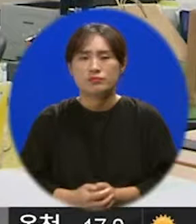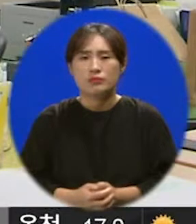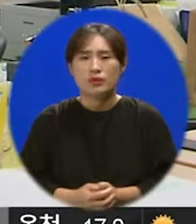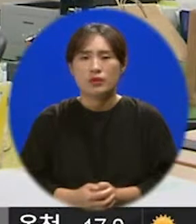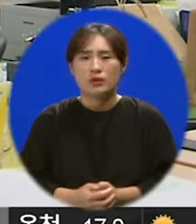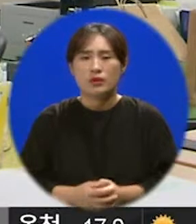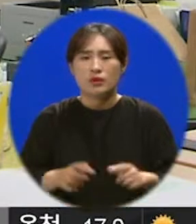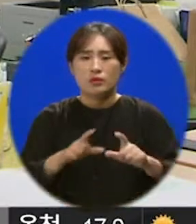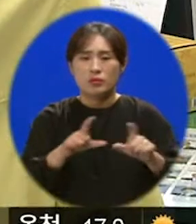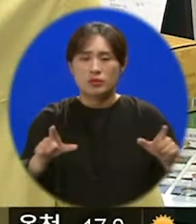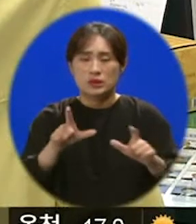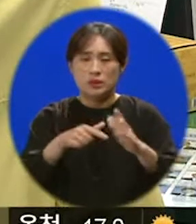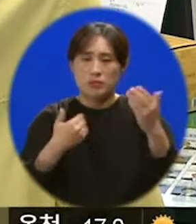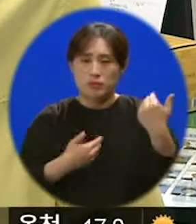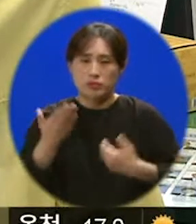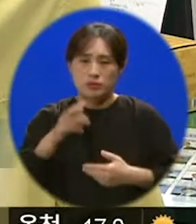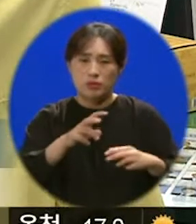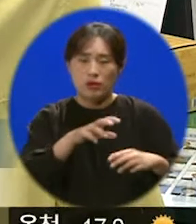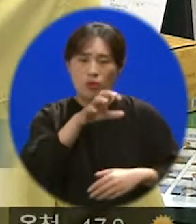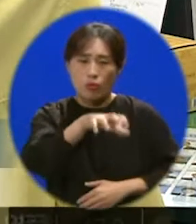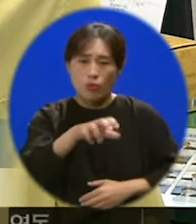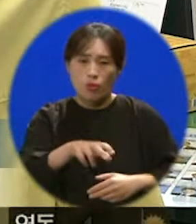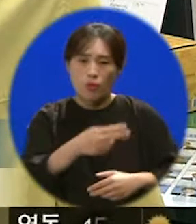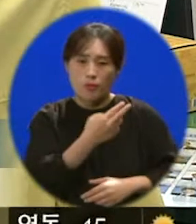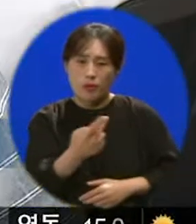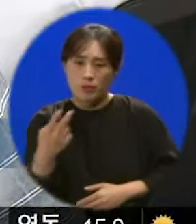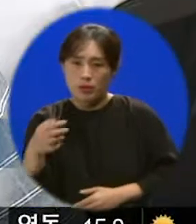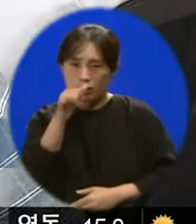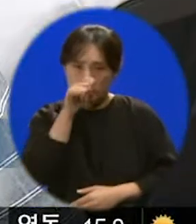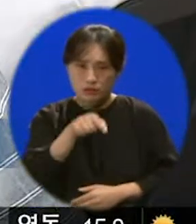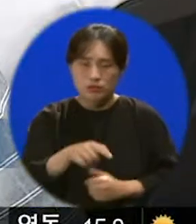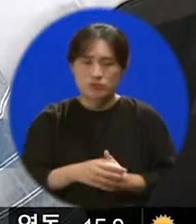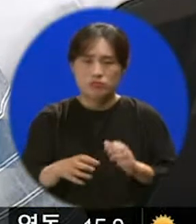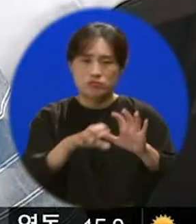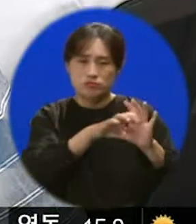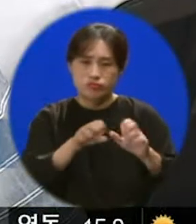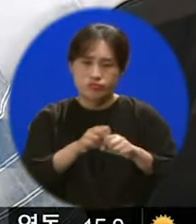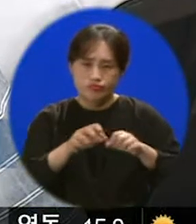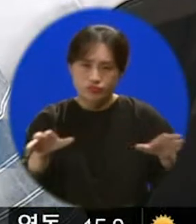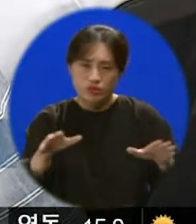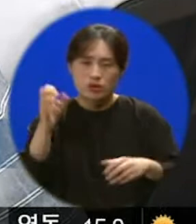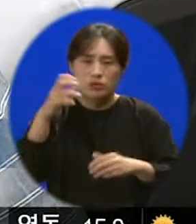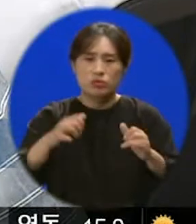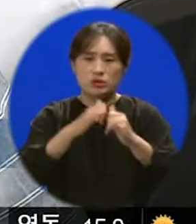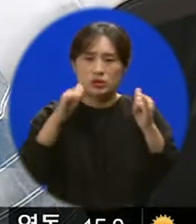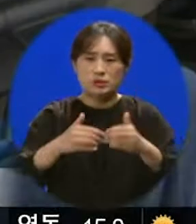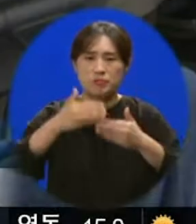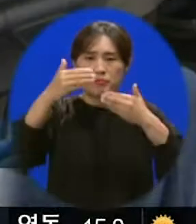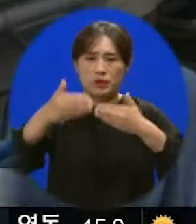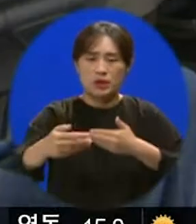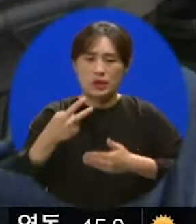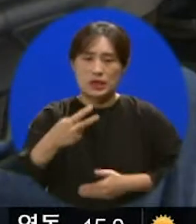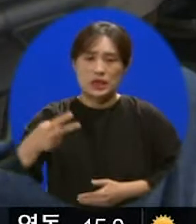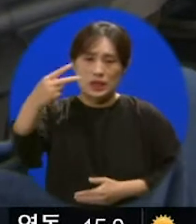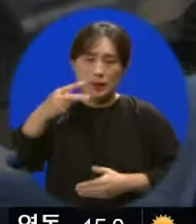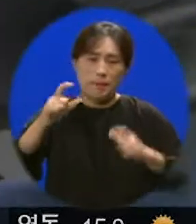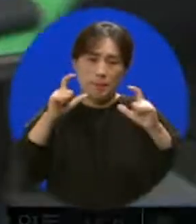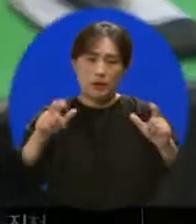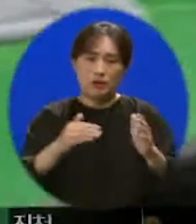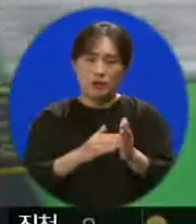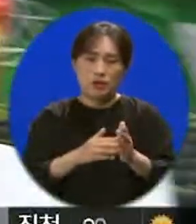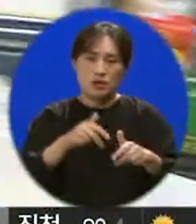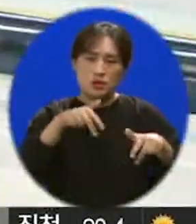일과 시간이 한창 이지만 자리 굳고 10 이어 있는 사무실 코론 알고 확산 새와 사회적 거리두기 2단계 여파로